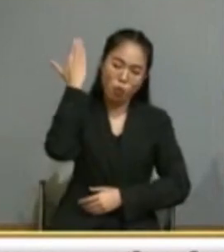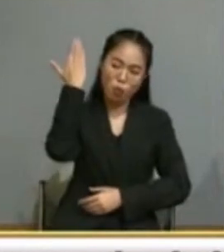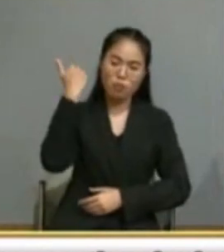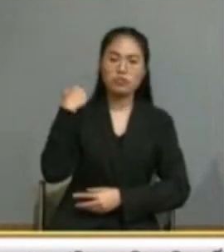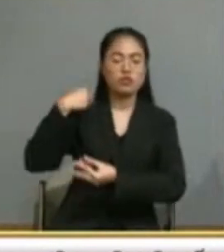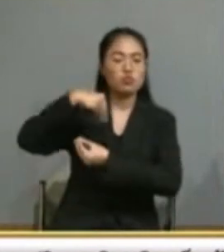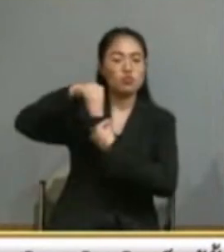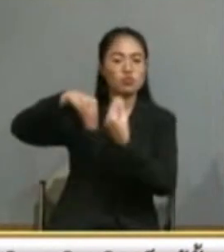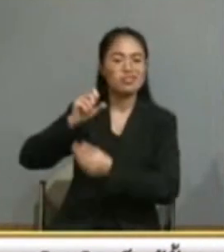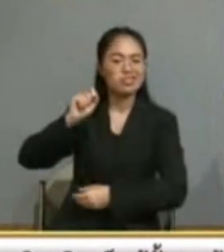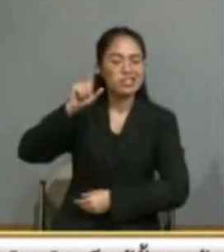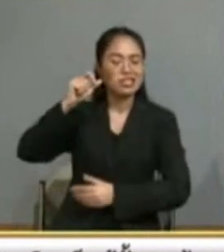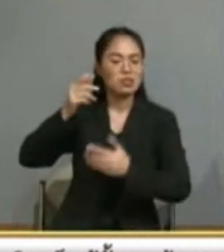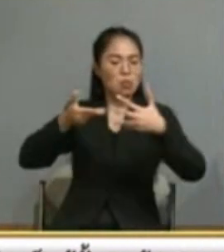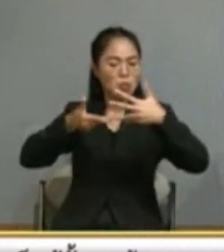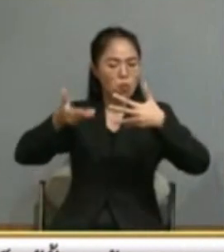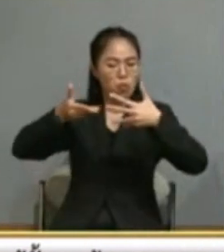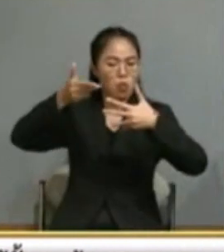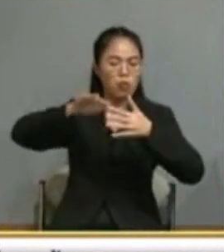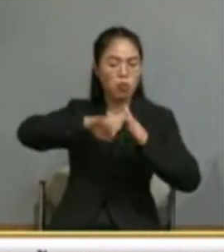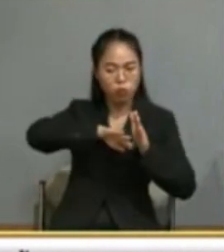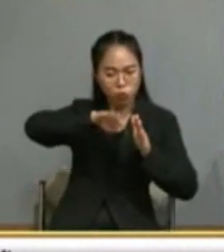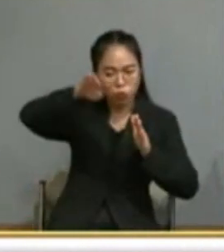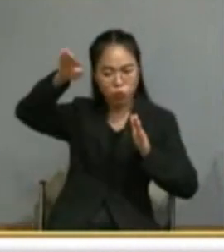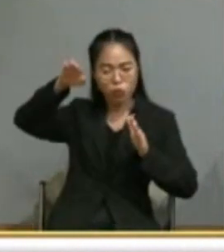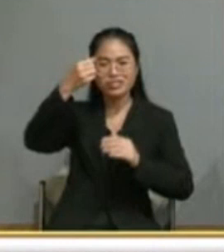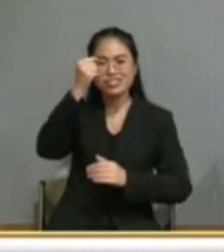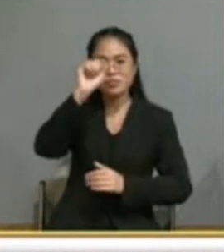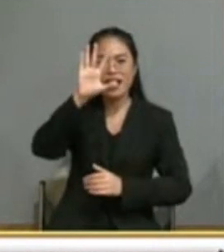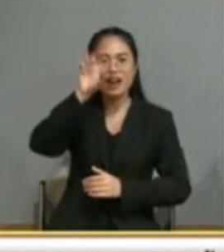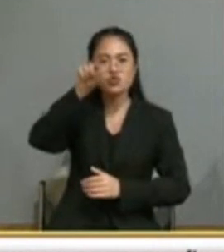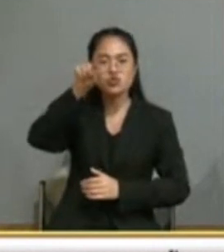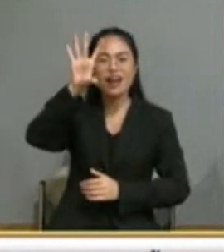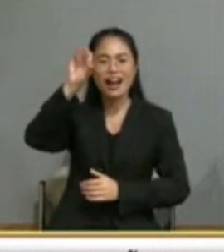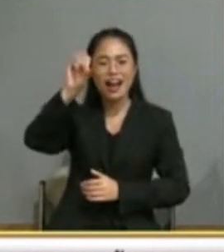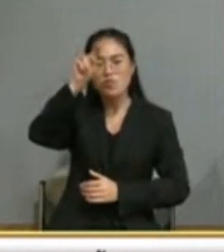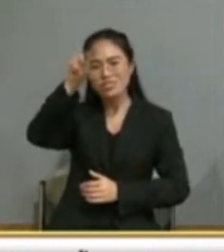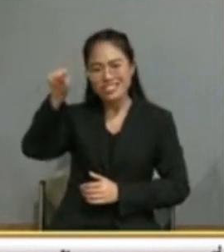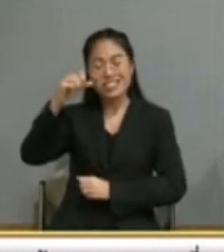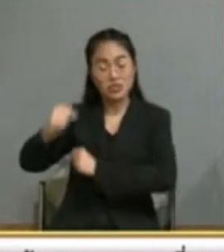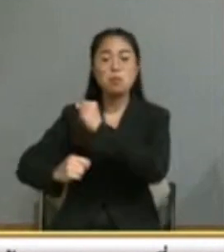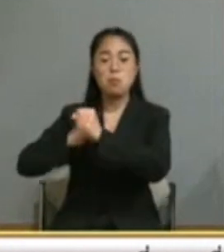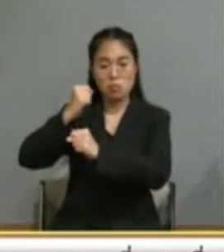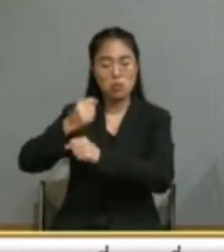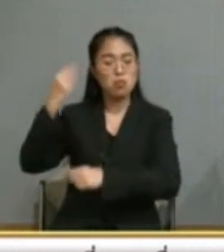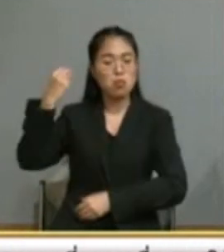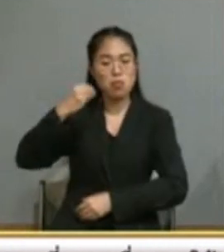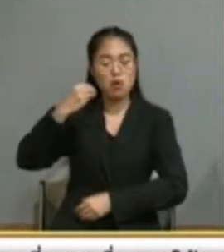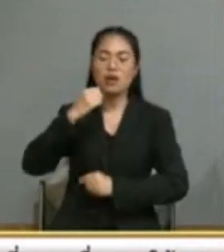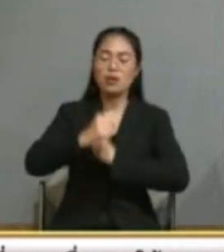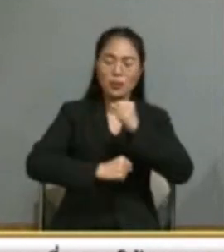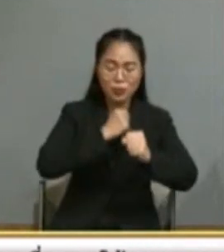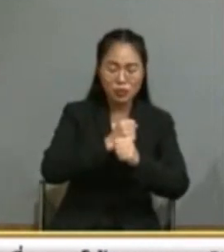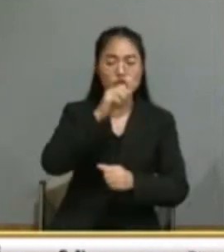IR69% ปische 2021แล้วก็มสายได้ ดานกต้เที่ยวในปี 2,56